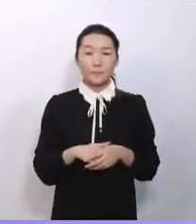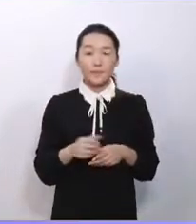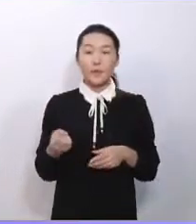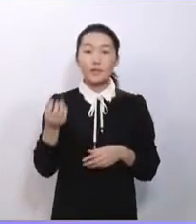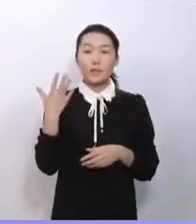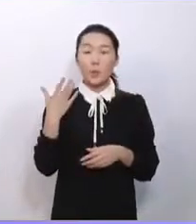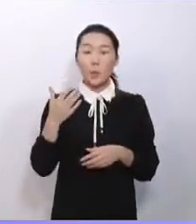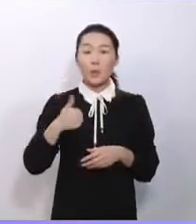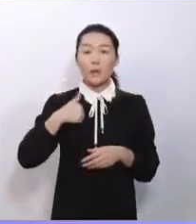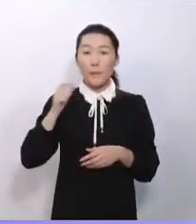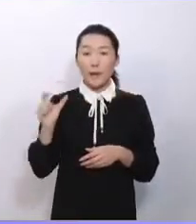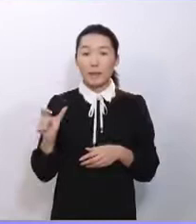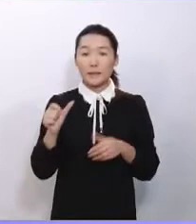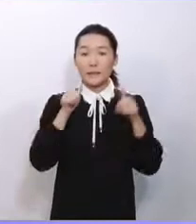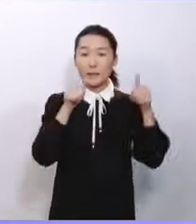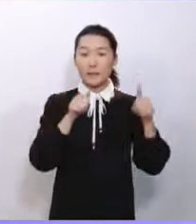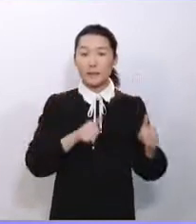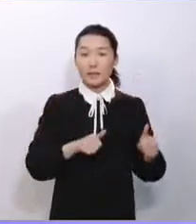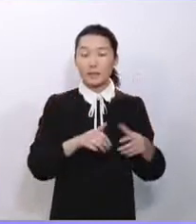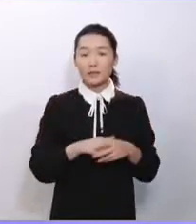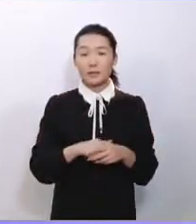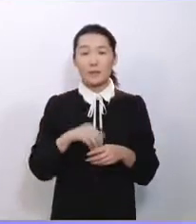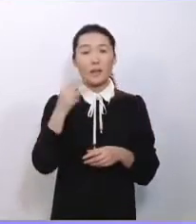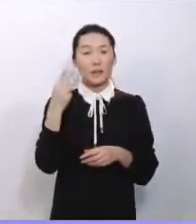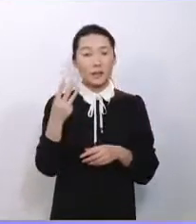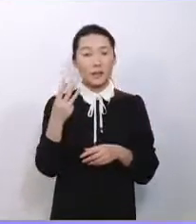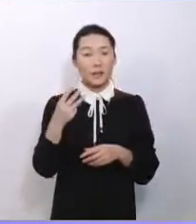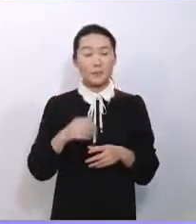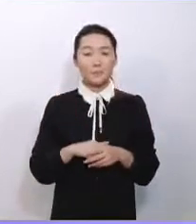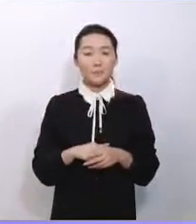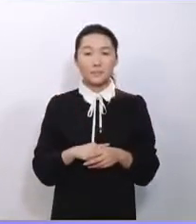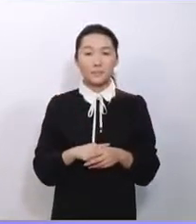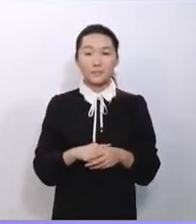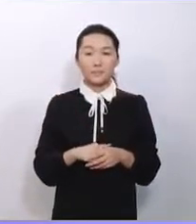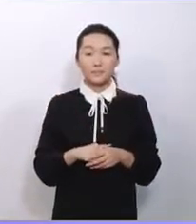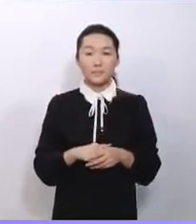Сколько богатырей на картине? 3.